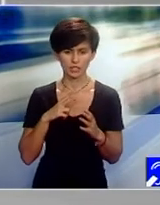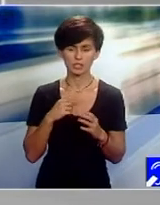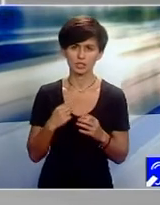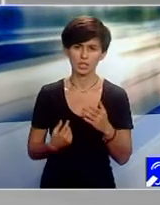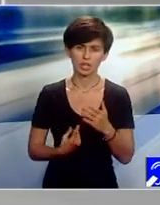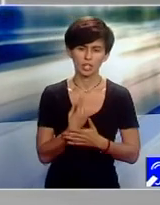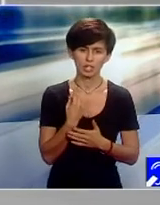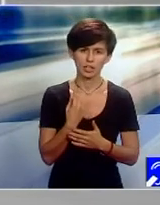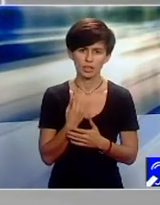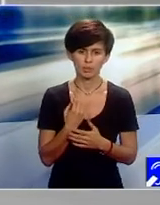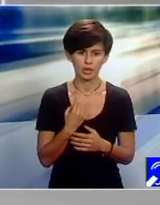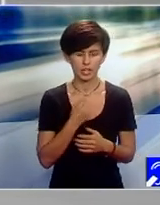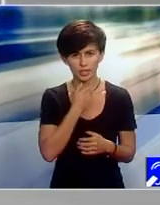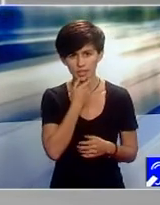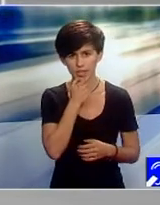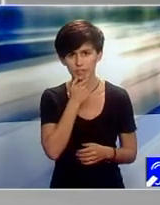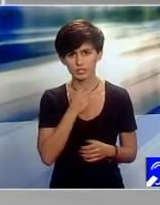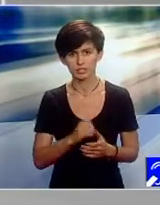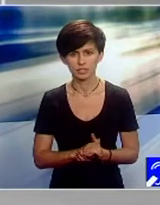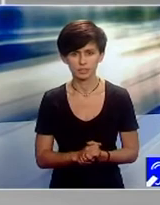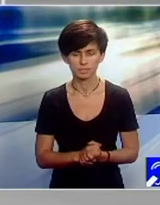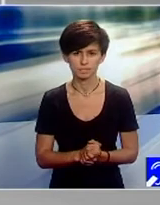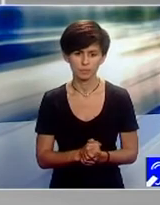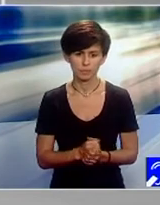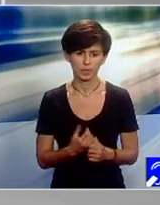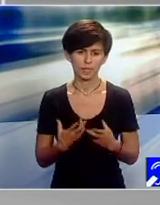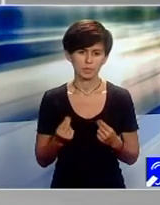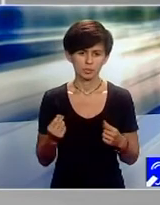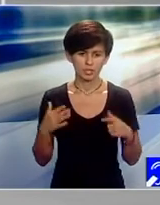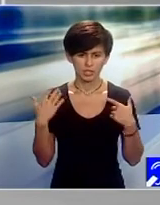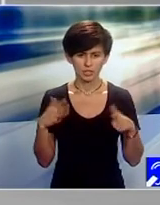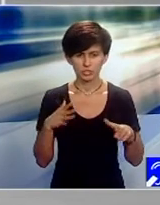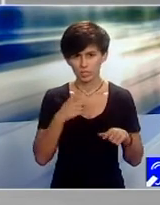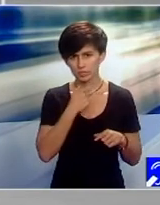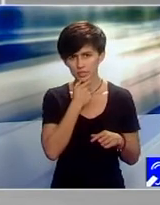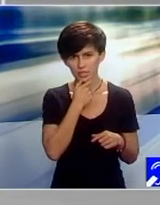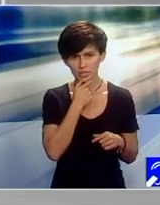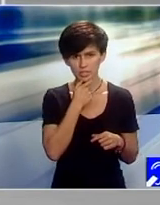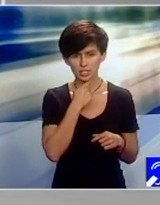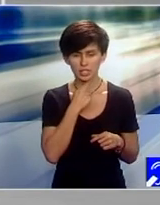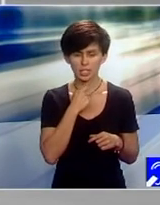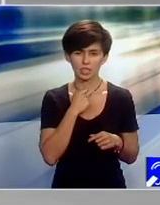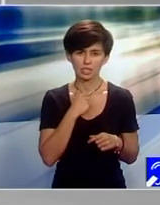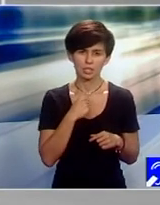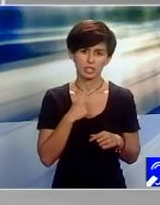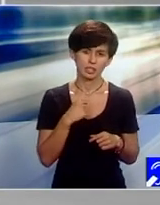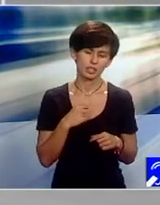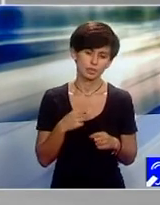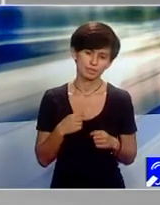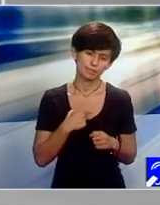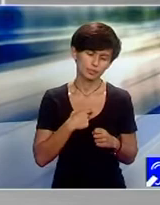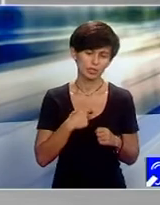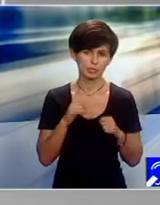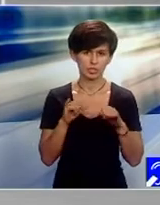și factor de risc în primul rând vârsta. Peste 70 de ani suntem mai predispuși de a dezvolta această boală.